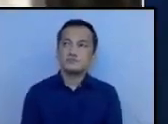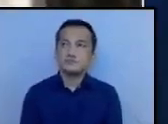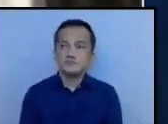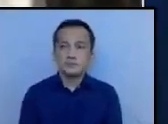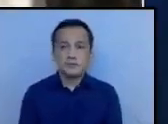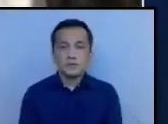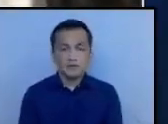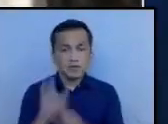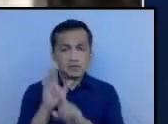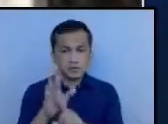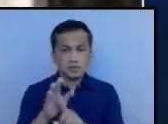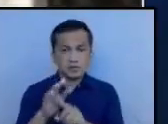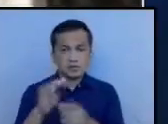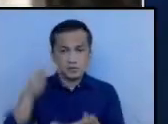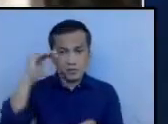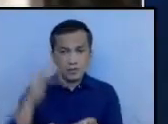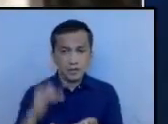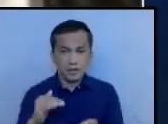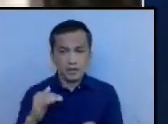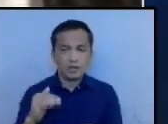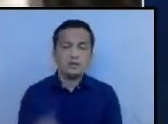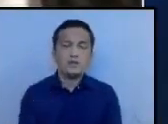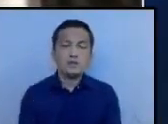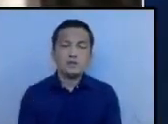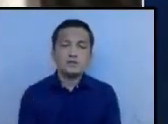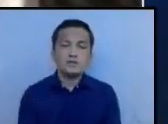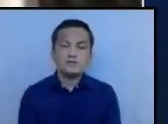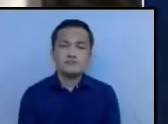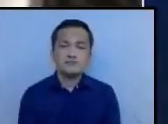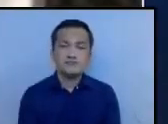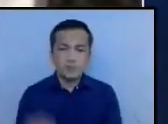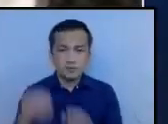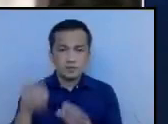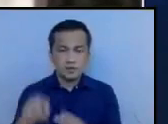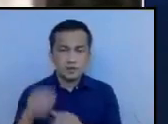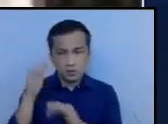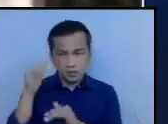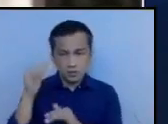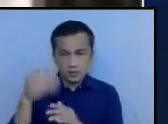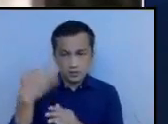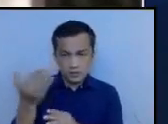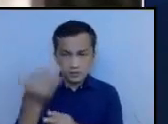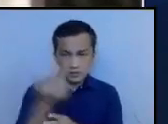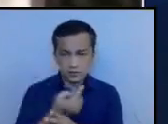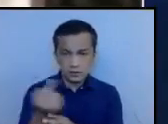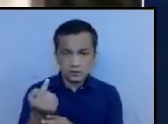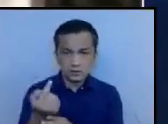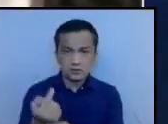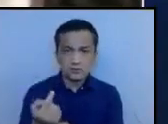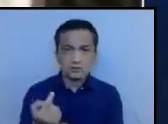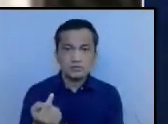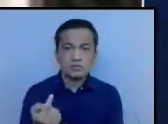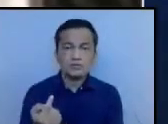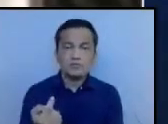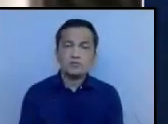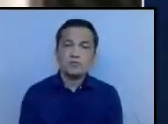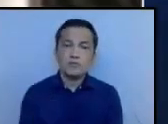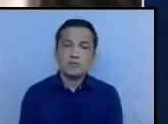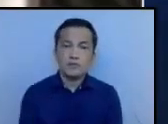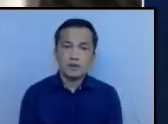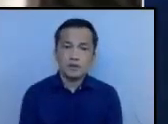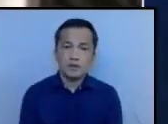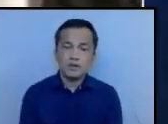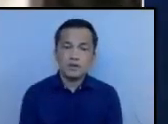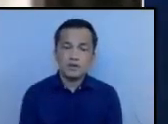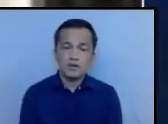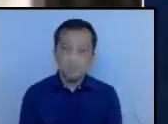hopefully, itong trend natin is by the following week, especially this may mababa. Sana masettle